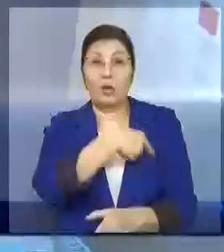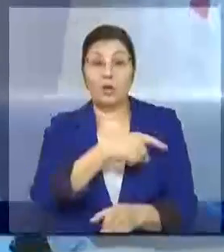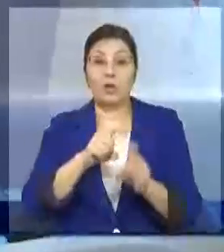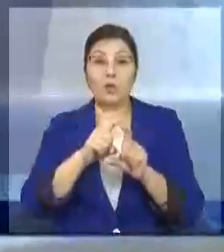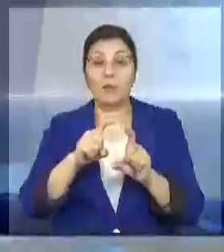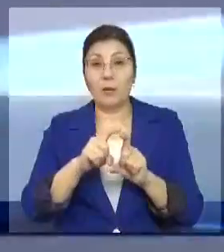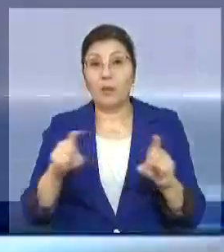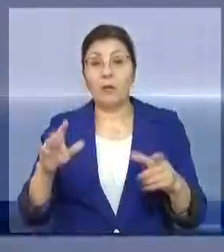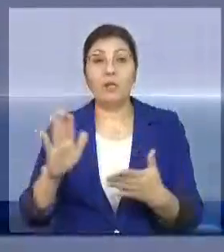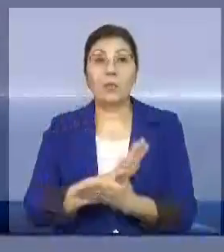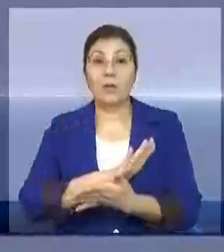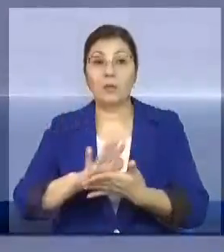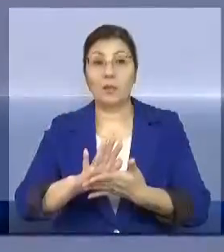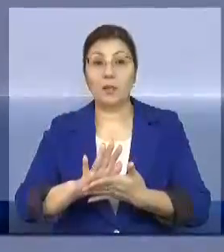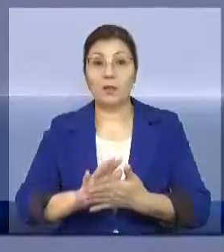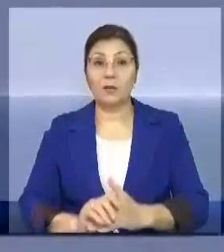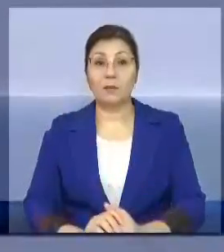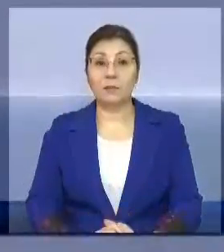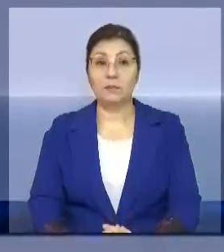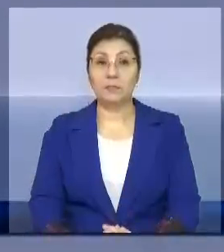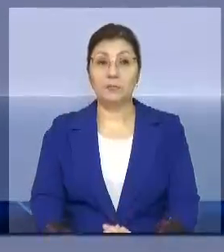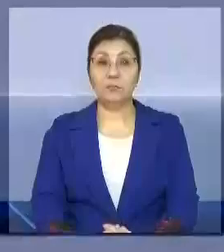на бесплатной основе.